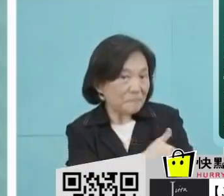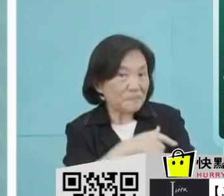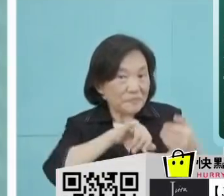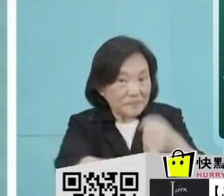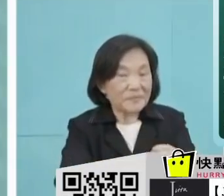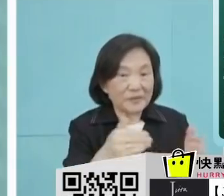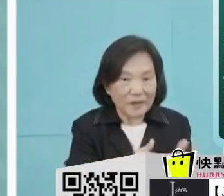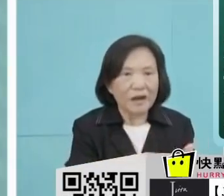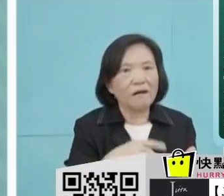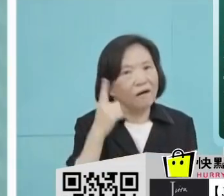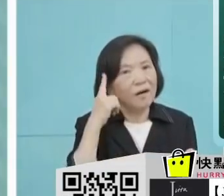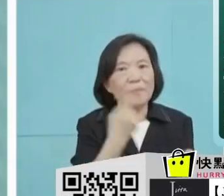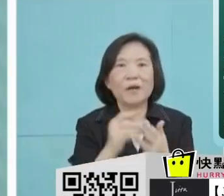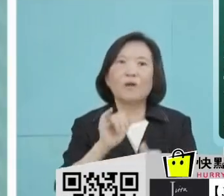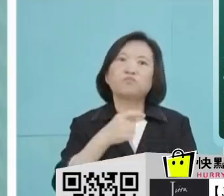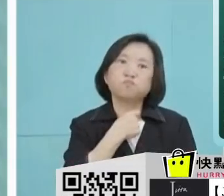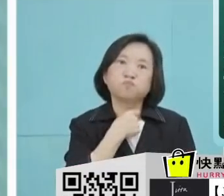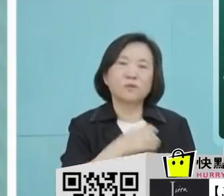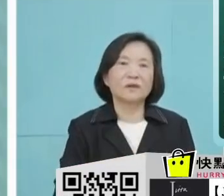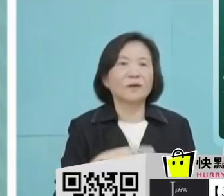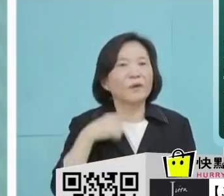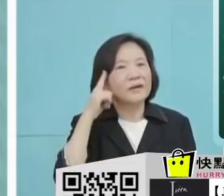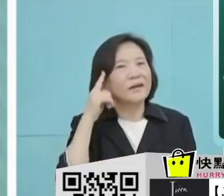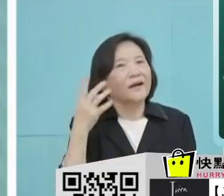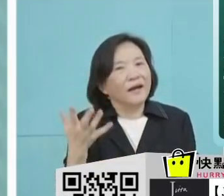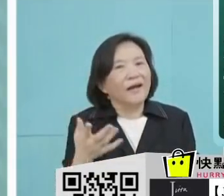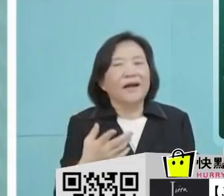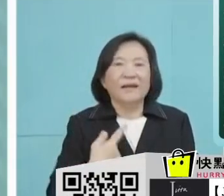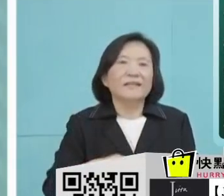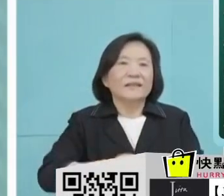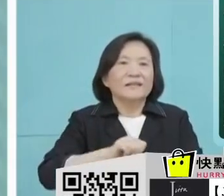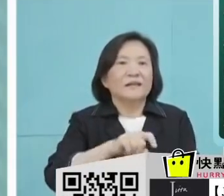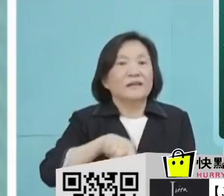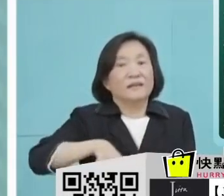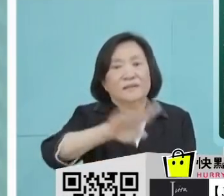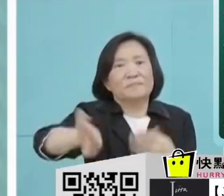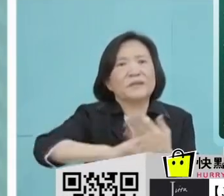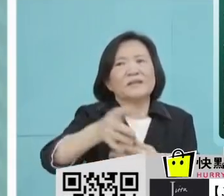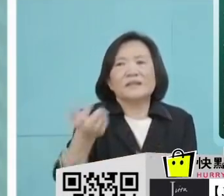然是越多越好，不过他们那些应该都打完了吧？